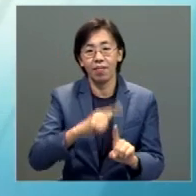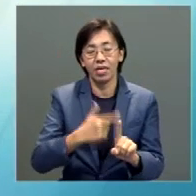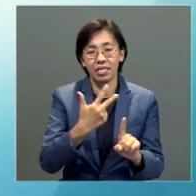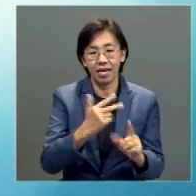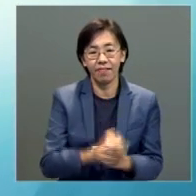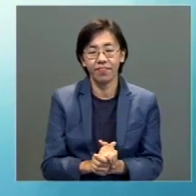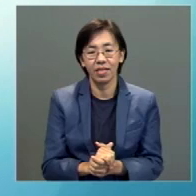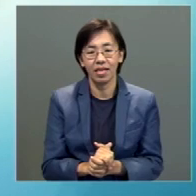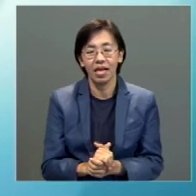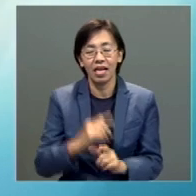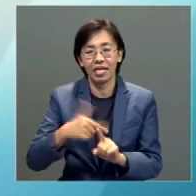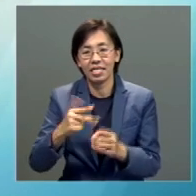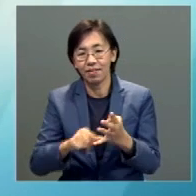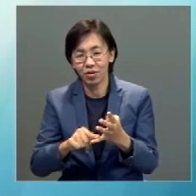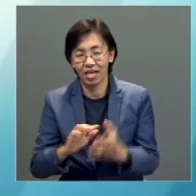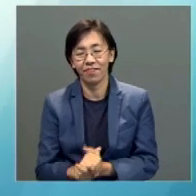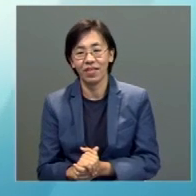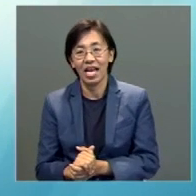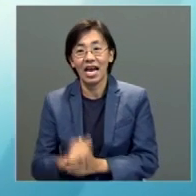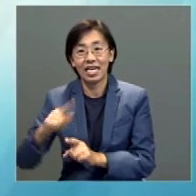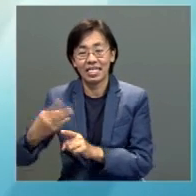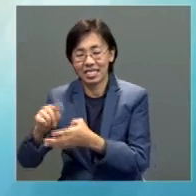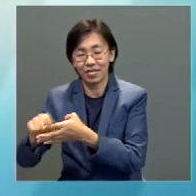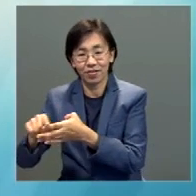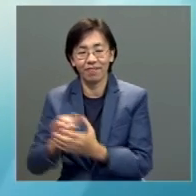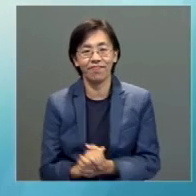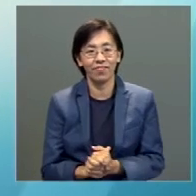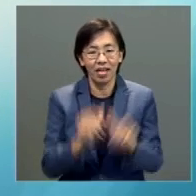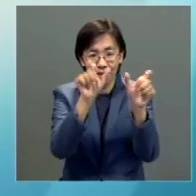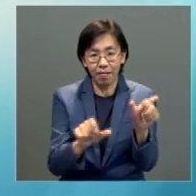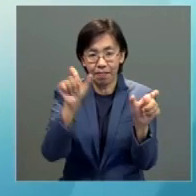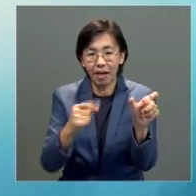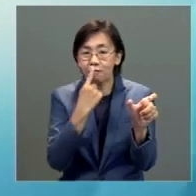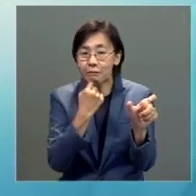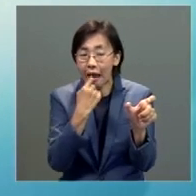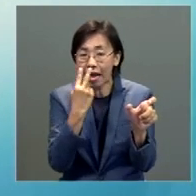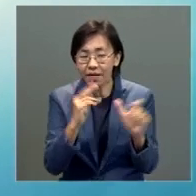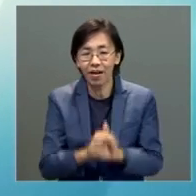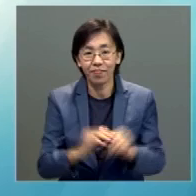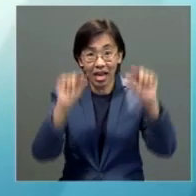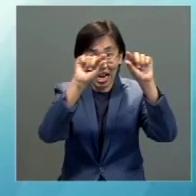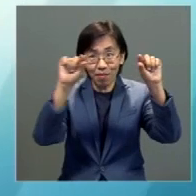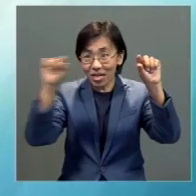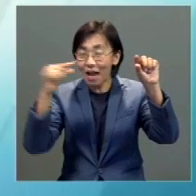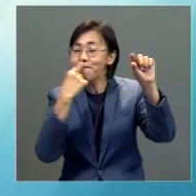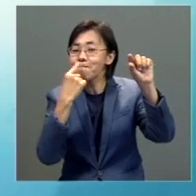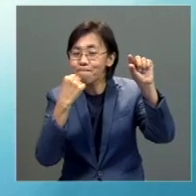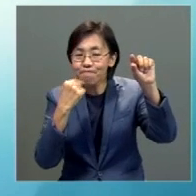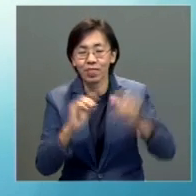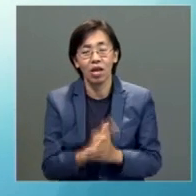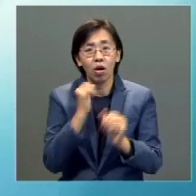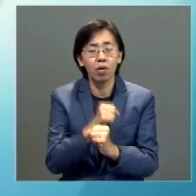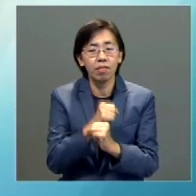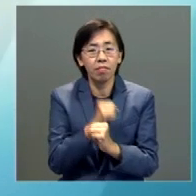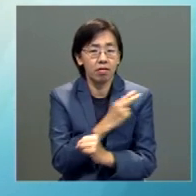ที่2ปลายเดือนมีนาแท่งที่3เร็วๆนี้เองนะครับเดือนเมษาจะเห็นสีแดงนะครับท่านผู้ชมไปดูสีแดงคนที่ทำงานทางด้านสาธ